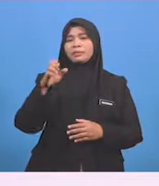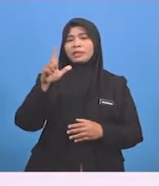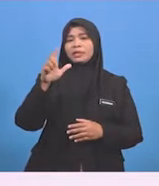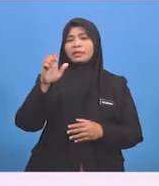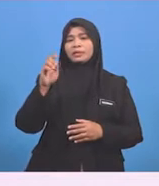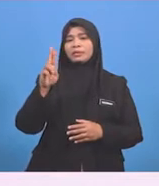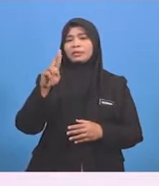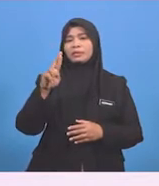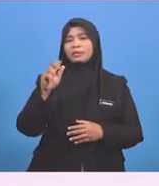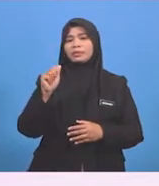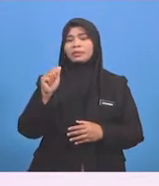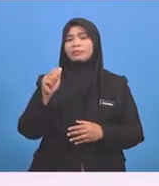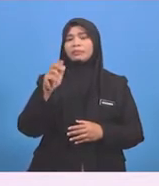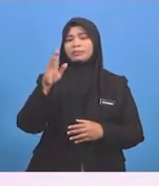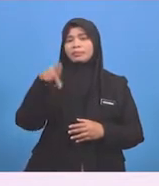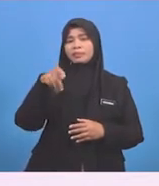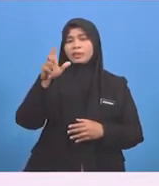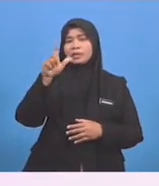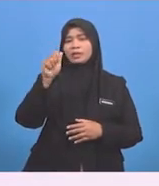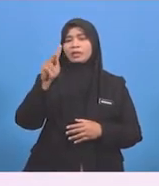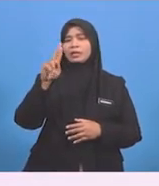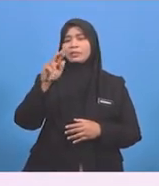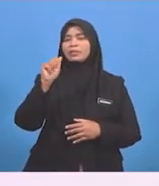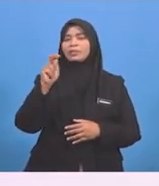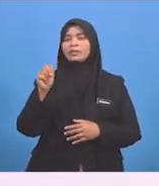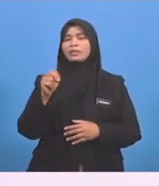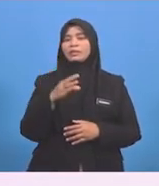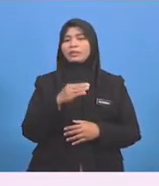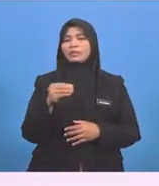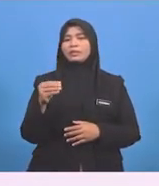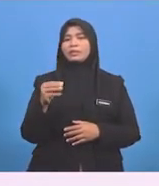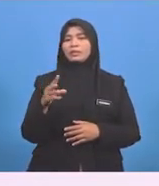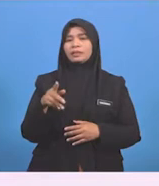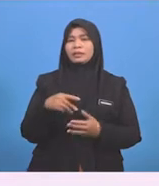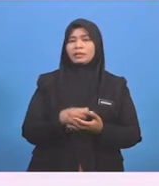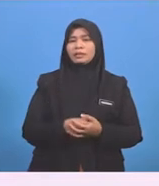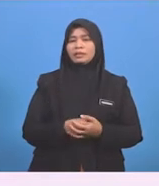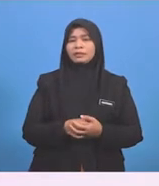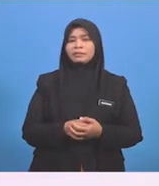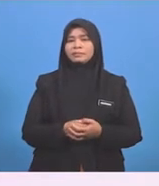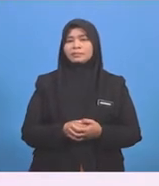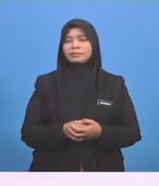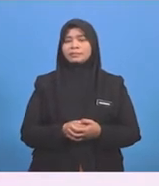dan penguapan, kita perlu lihat pada paksi X yang mewakili masa.